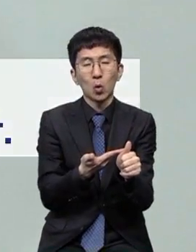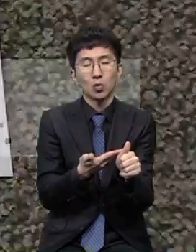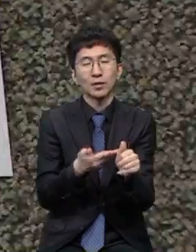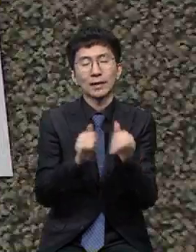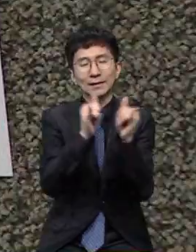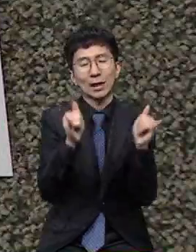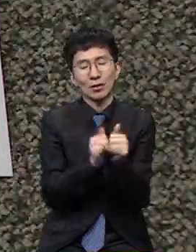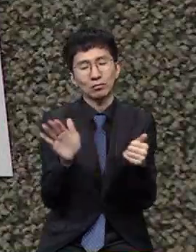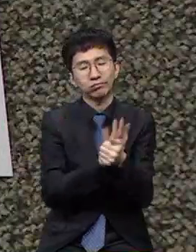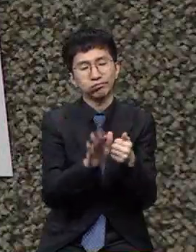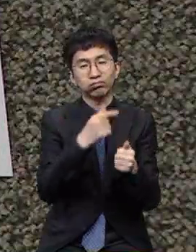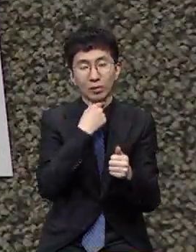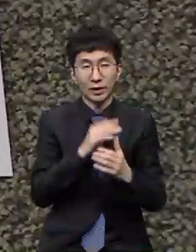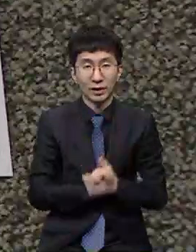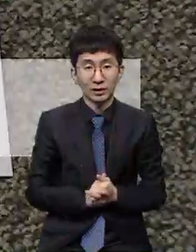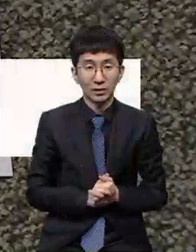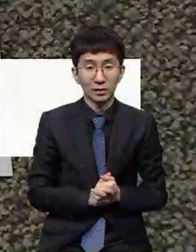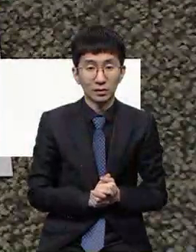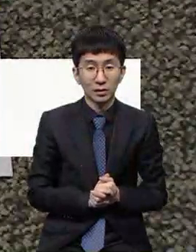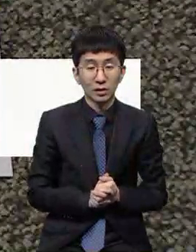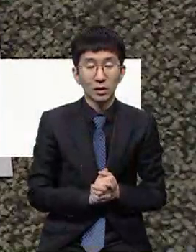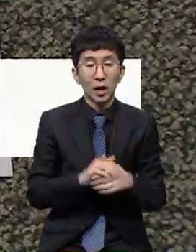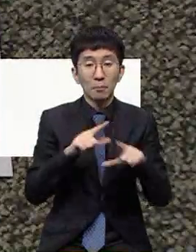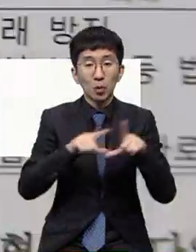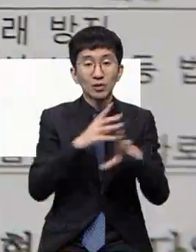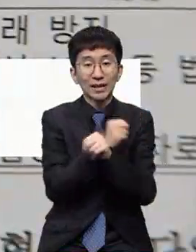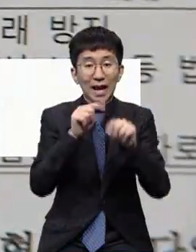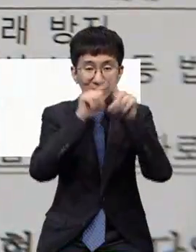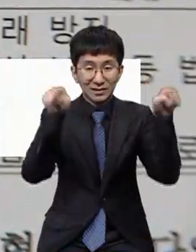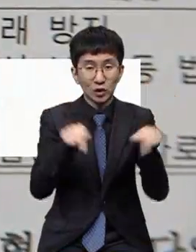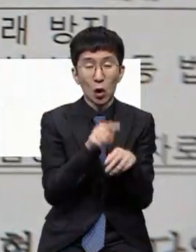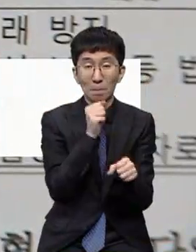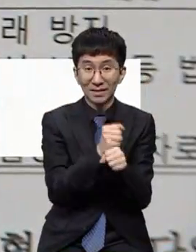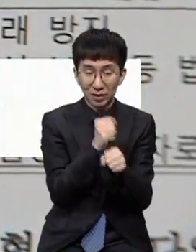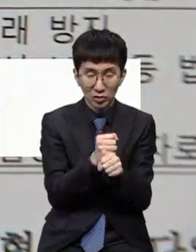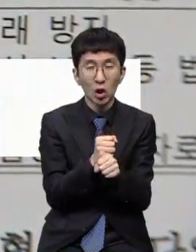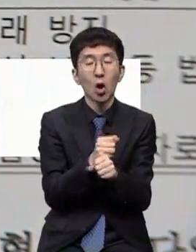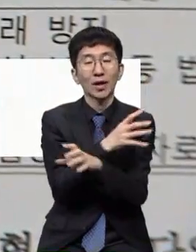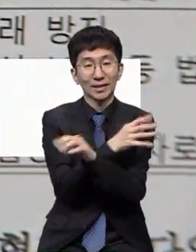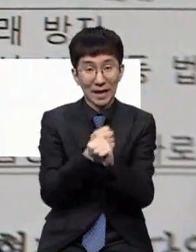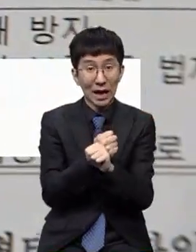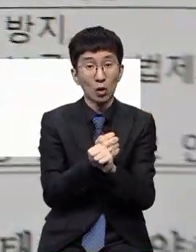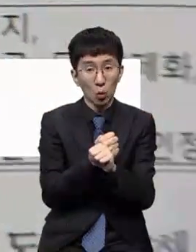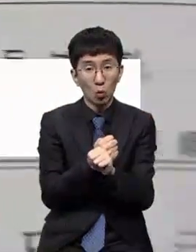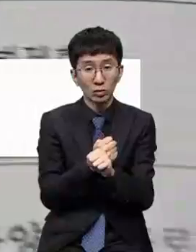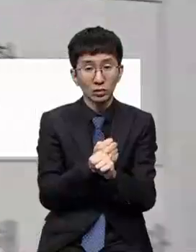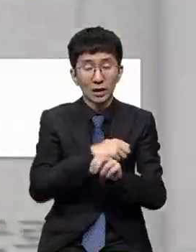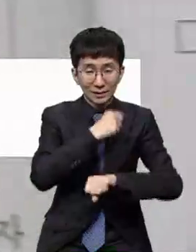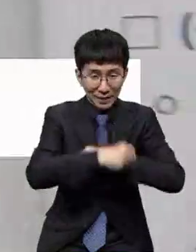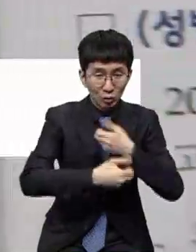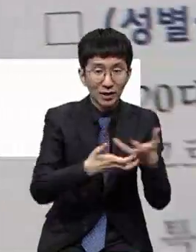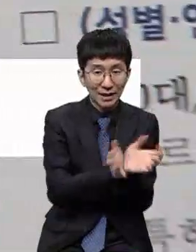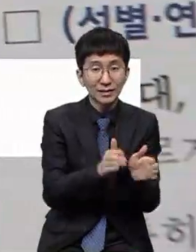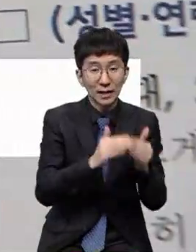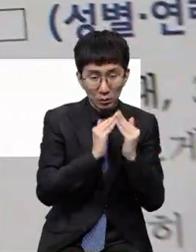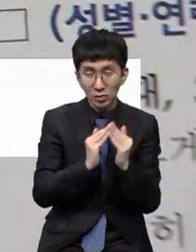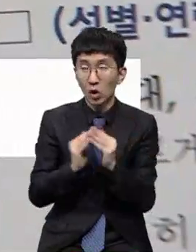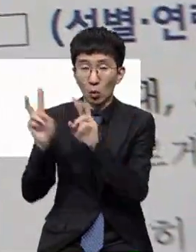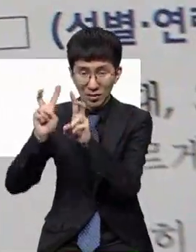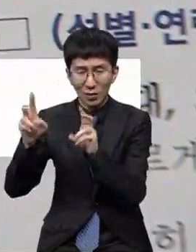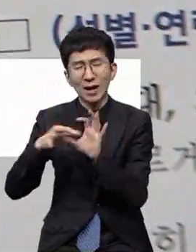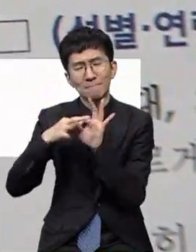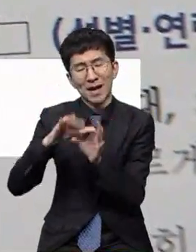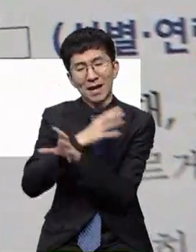합니다. 플랫폼 종사자 표준계약서로 공정한 계약을 유도하고 자유로운 단체 설립으로 사용자와 협의할